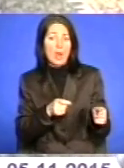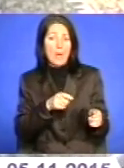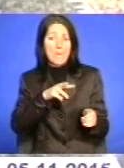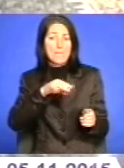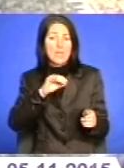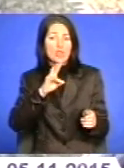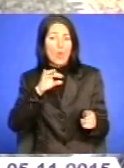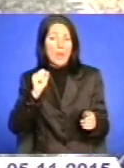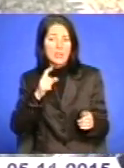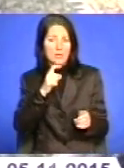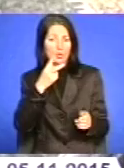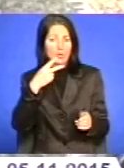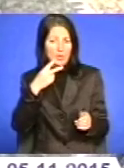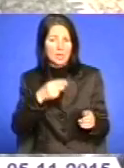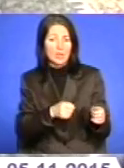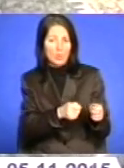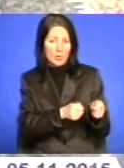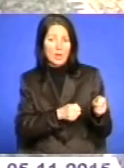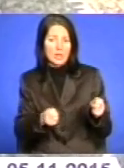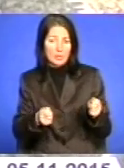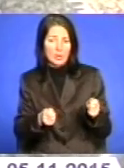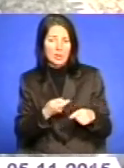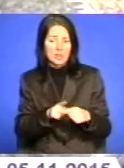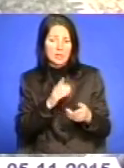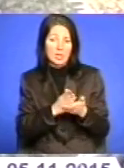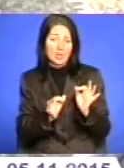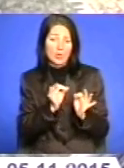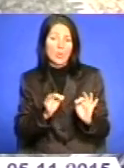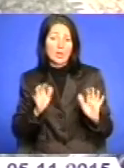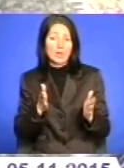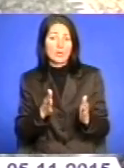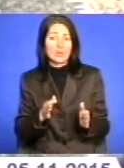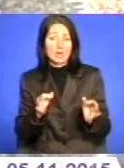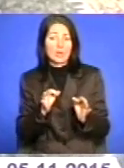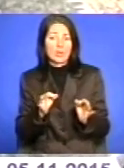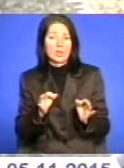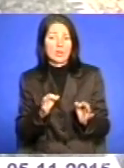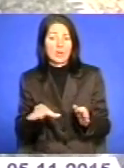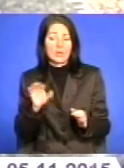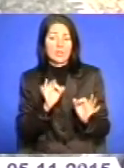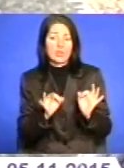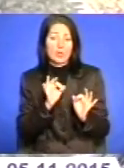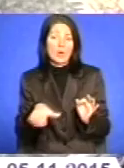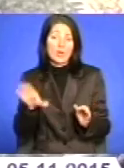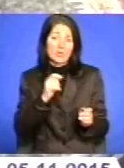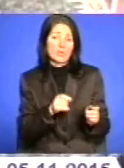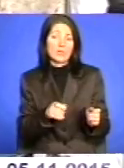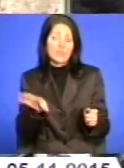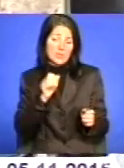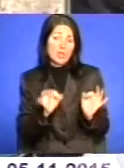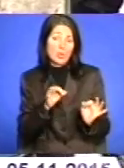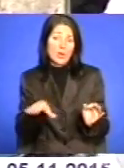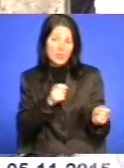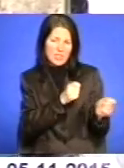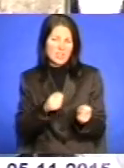хлопці розказують, це є нормальне явище, ніякого перемир'я в них немає. Все нормально, все стріляють, як вони кажуть, все добре.